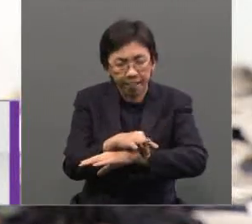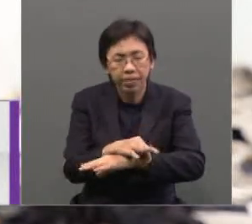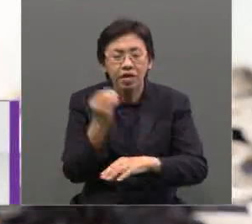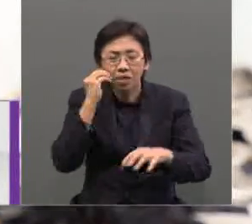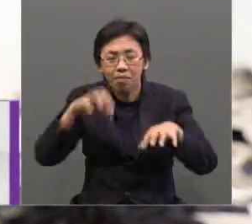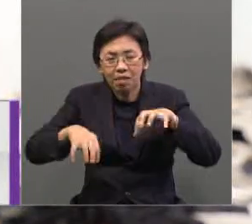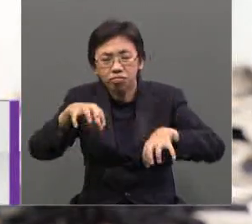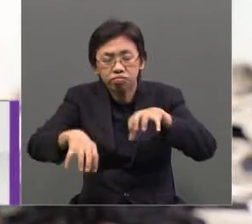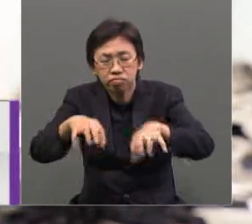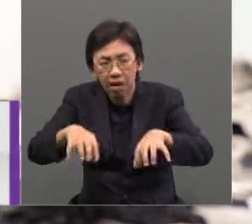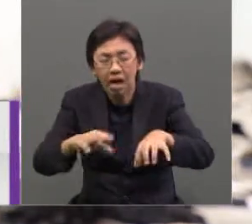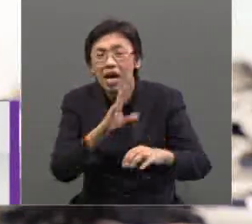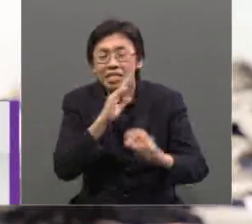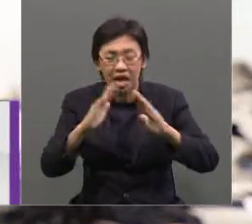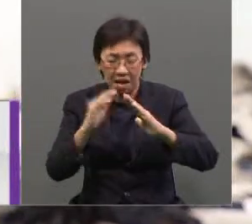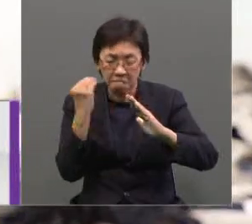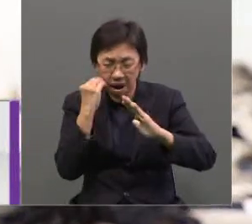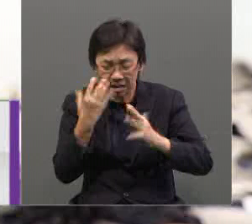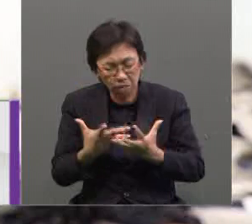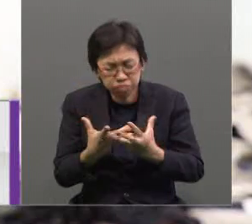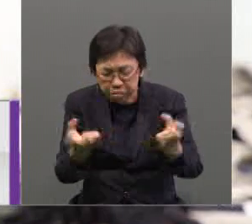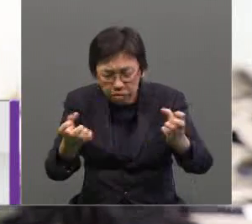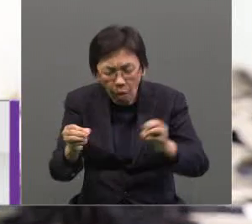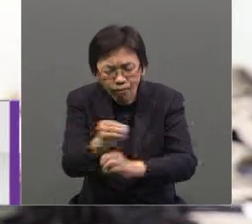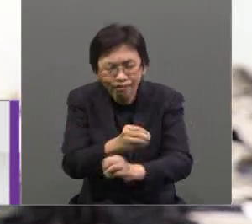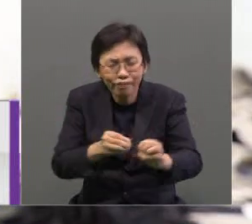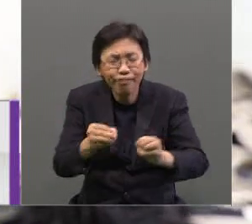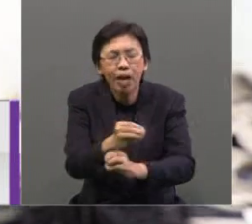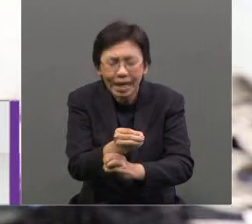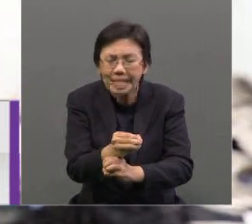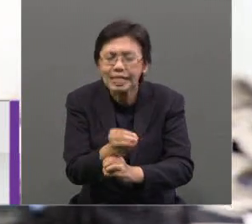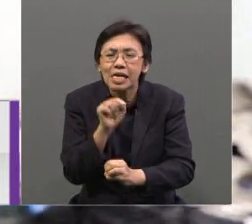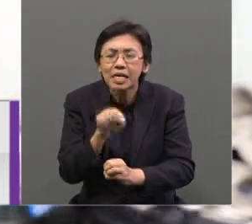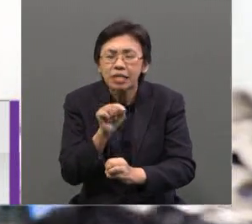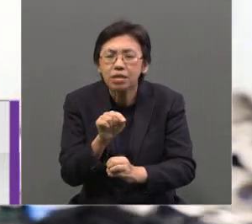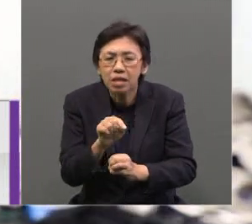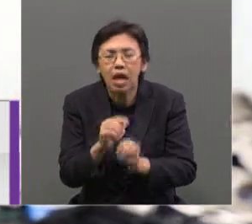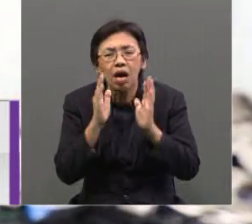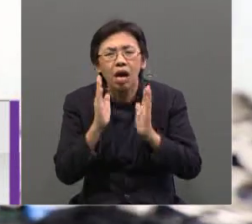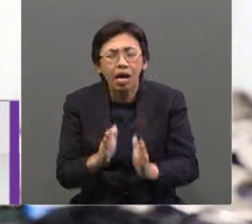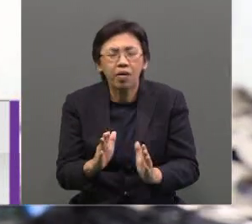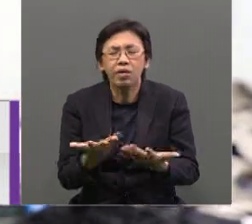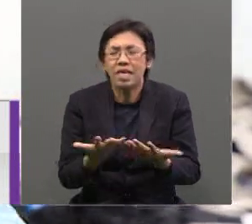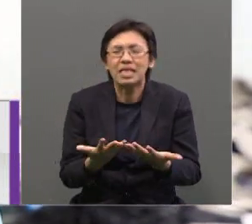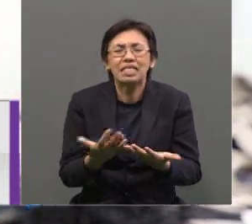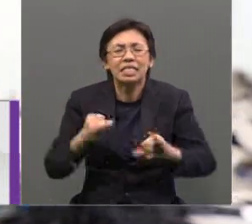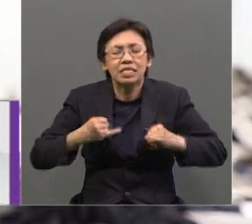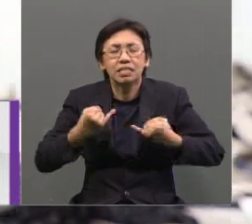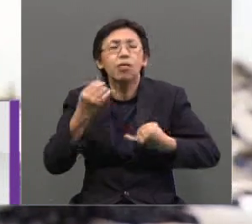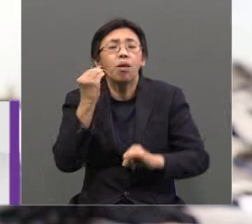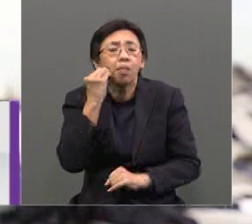ที่เสียหายทั้งหลังเพื่อที่จะให้พี่น้องผู้ประสบภัยที่เป็นเจ้าของบ้านในโ